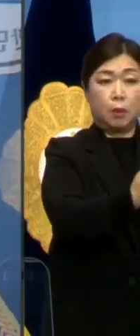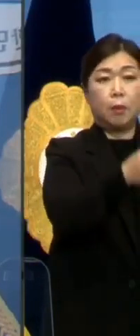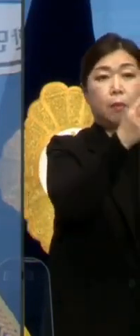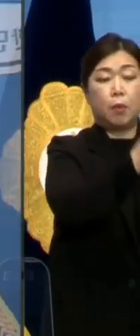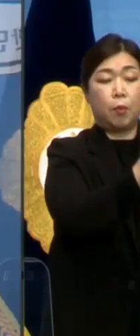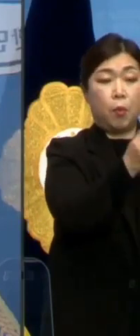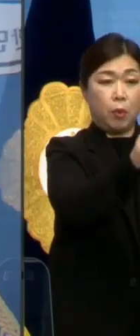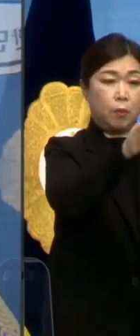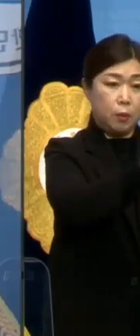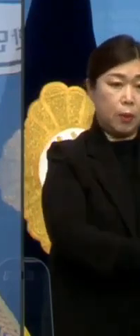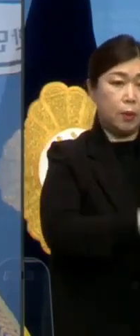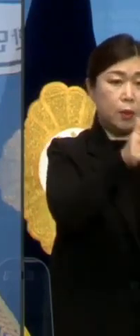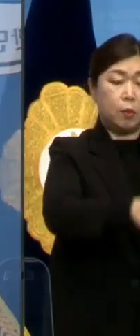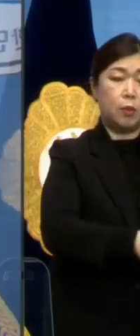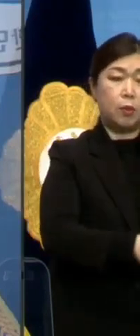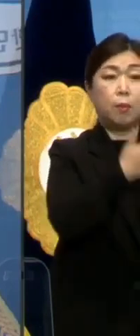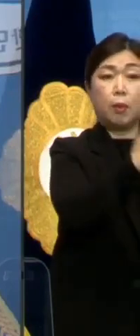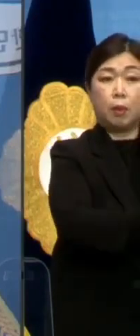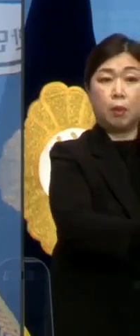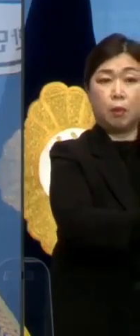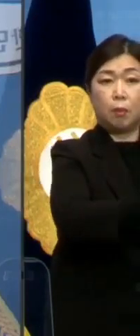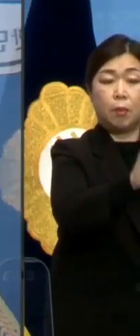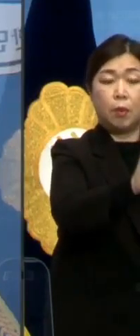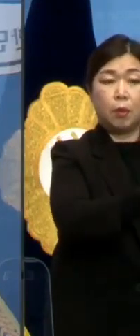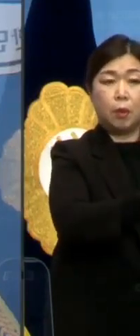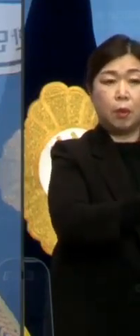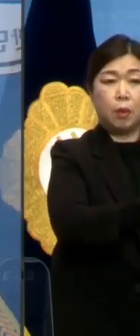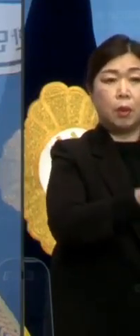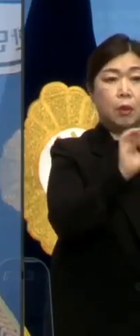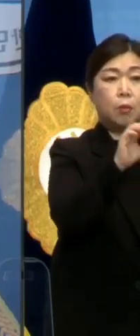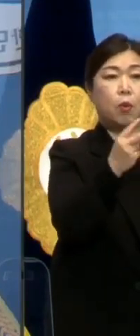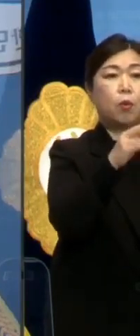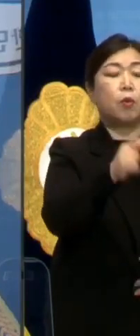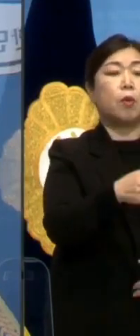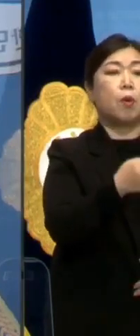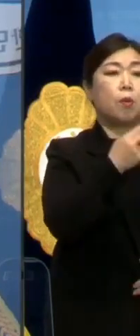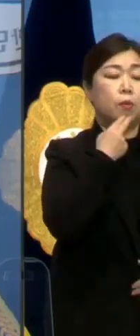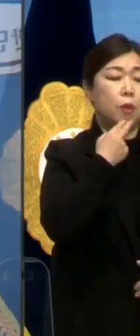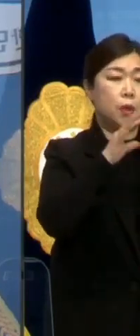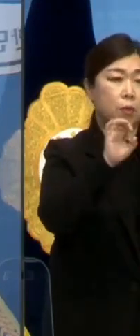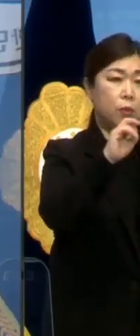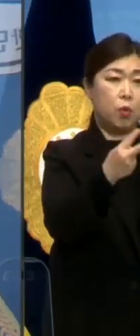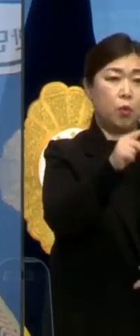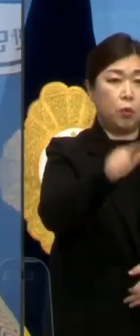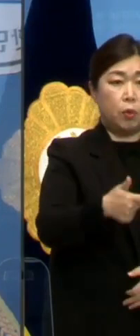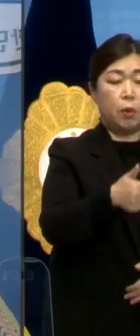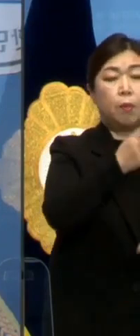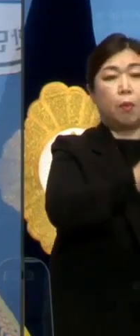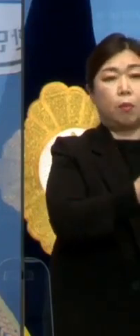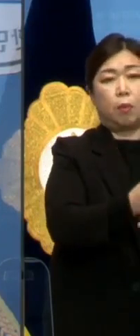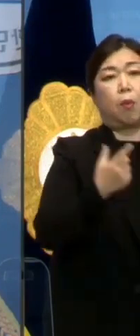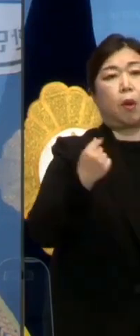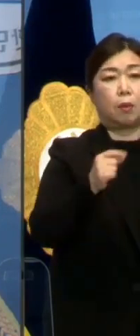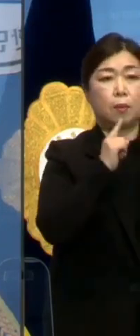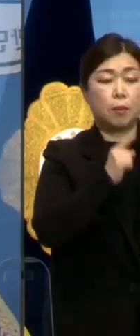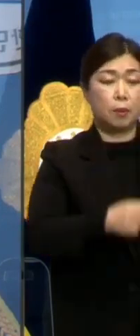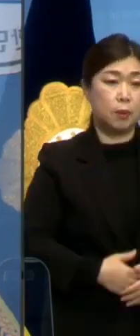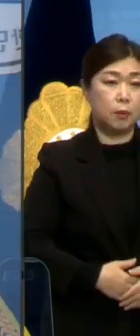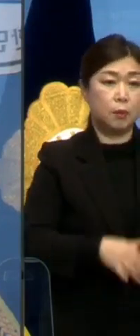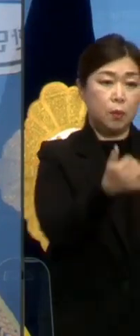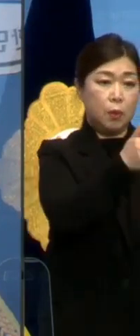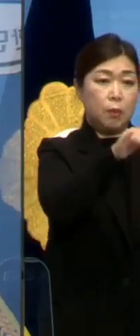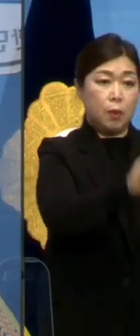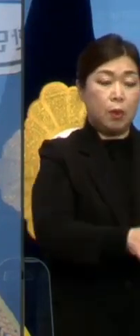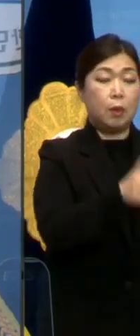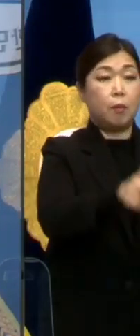중대재해기업처벌법의 5인 미만 사업장을 제외한다면 김용균 없는 김용균법을 재탕하는 것이자 5인 미만